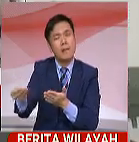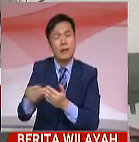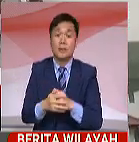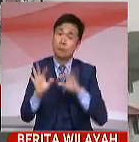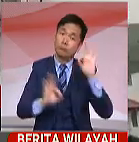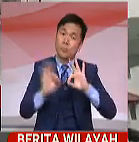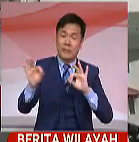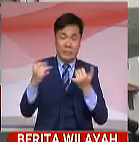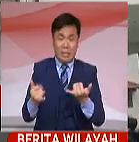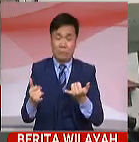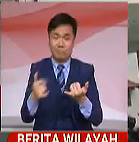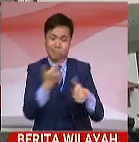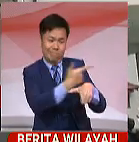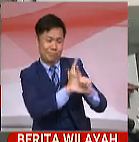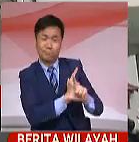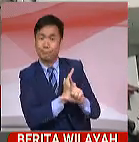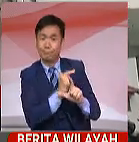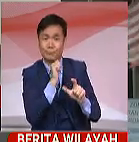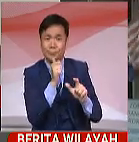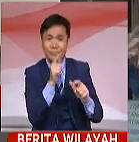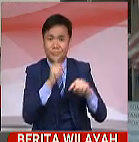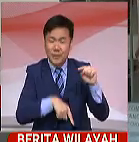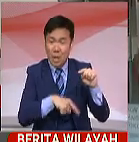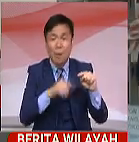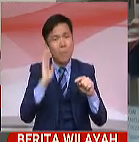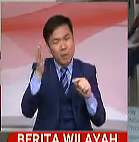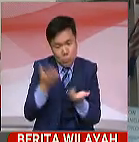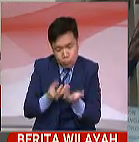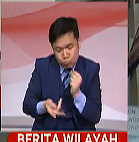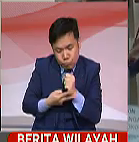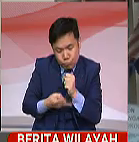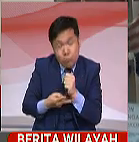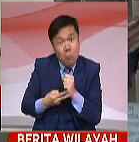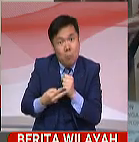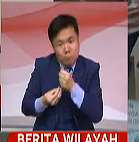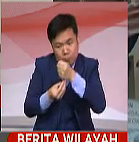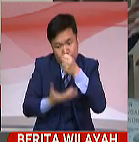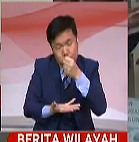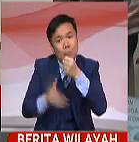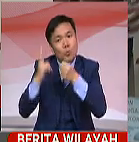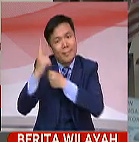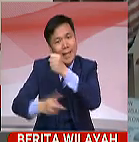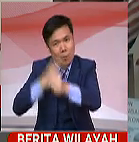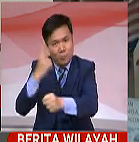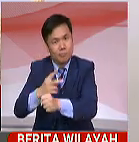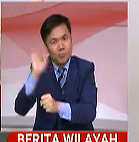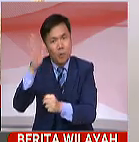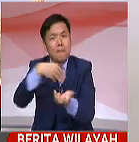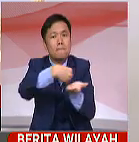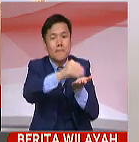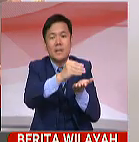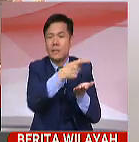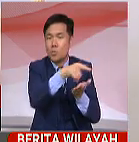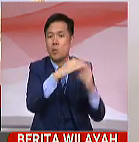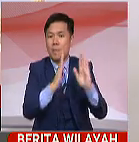boleh qualify untuk bank loan, mumpul duit ke macam mana ke untuk membeli rumah tu. Jadi kita beri masa. So setakat ini kita